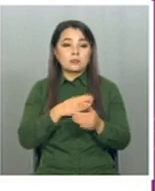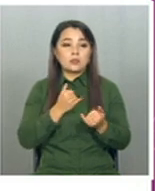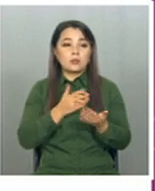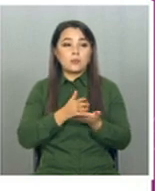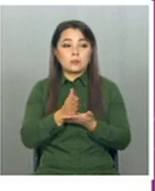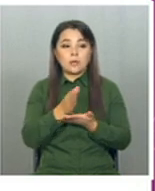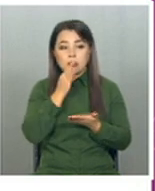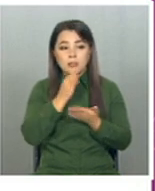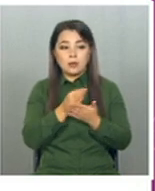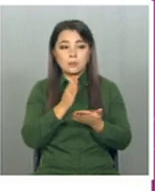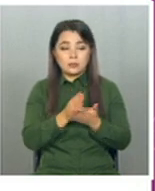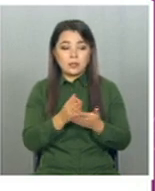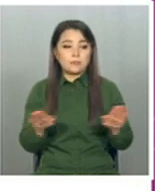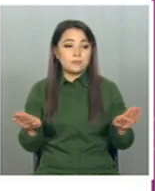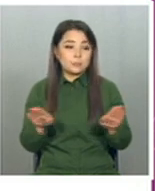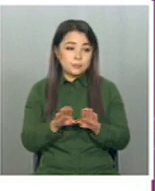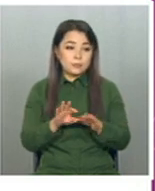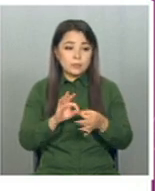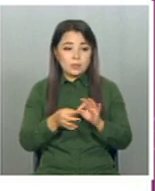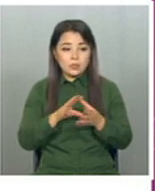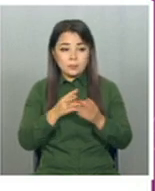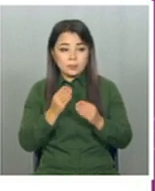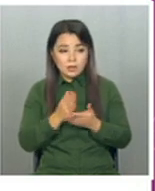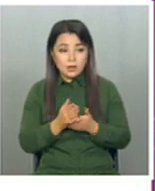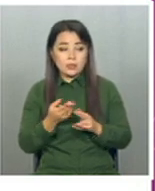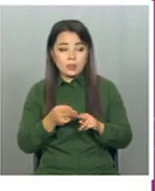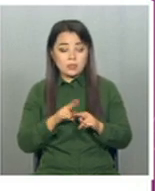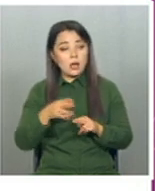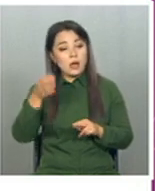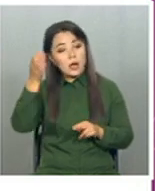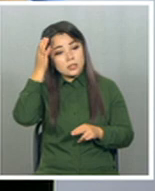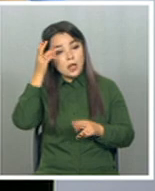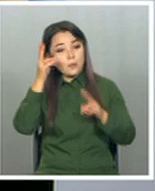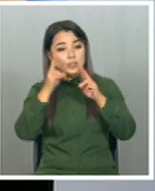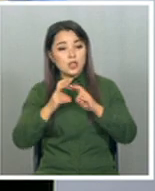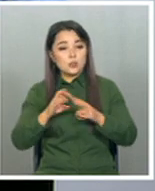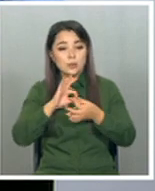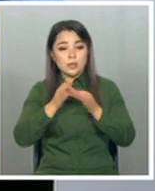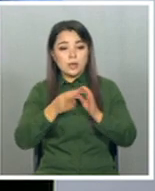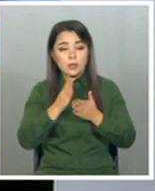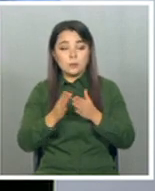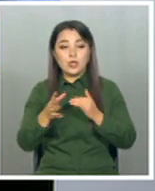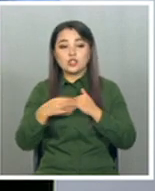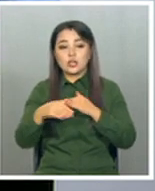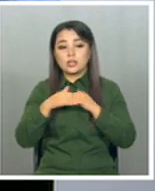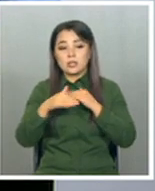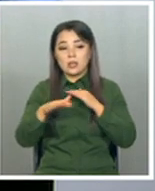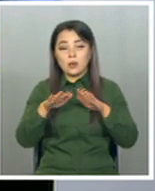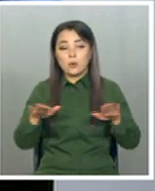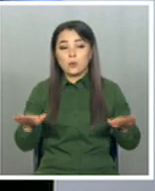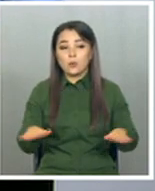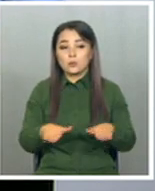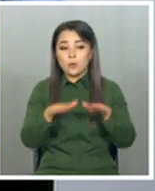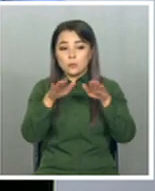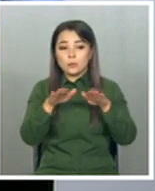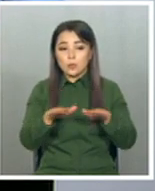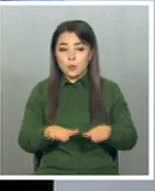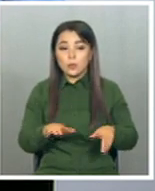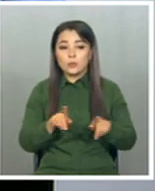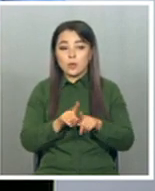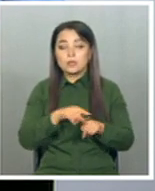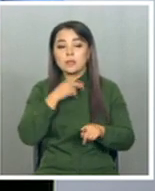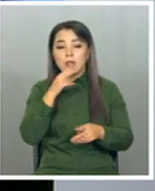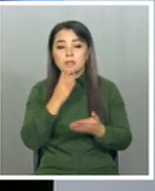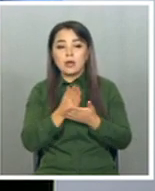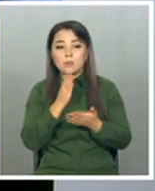деп айтқанбыз. Сонымен қатар, балар, ғалымдардың зерттеуі бойынша жер қыртысының көтеріліп, төмен түсуде